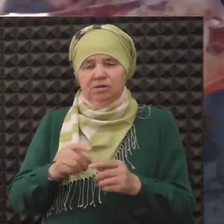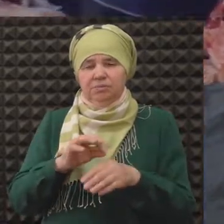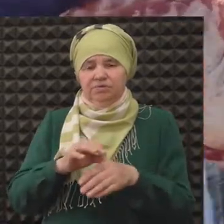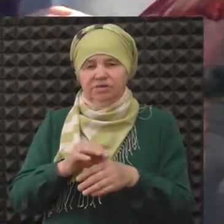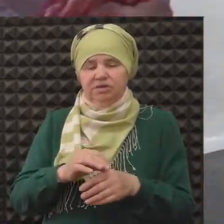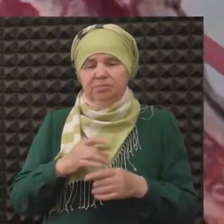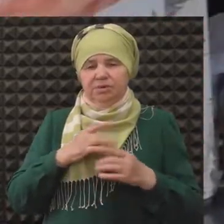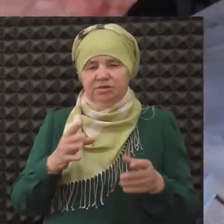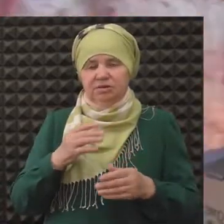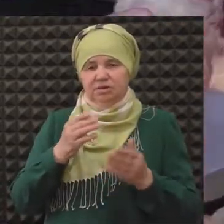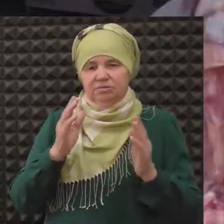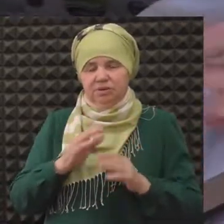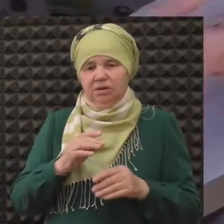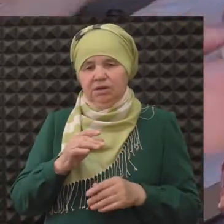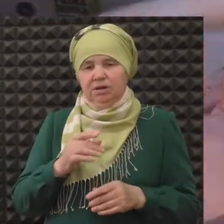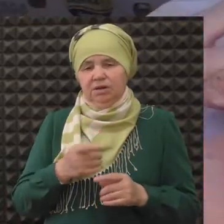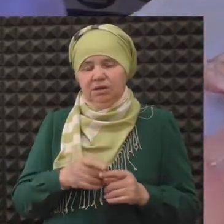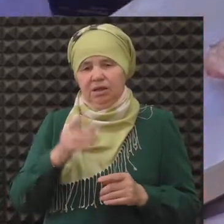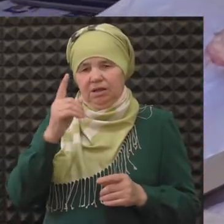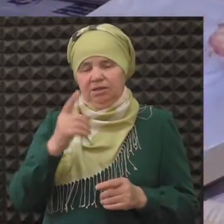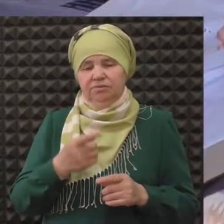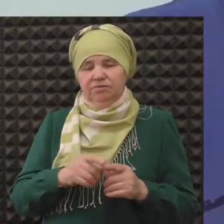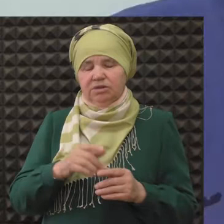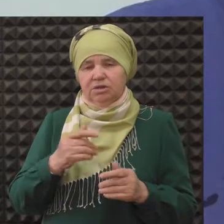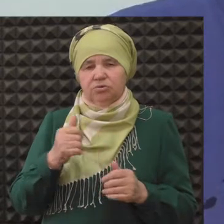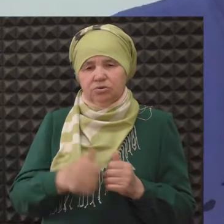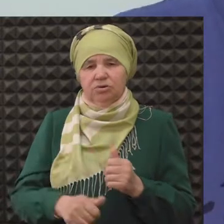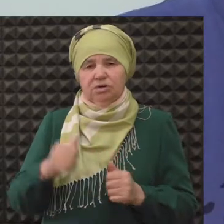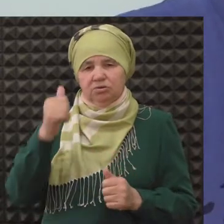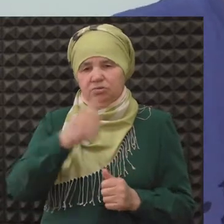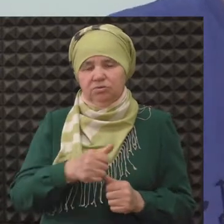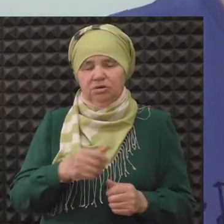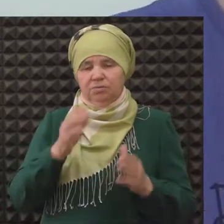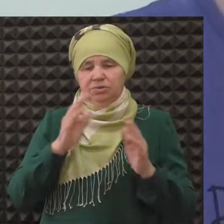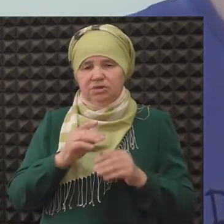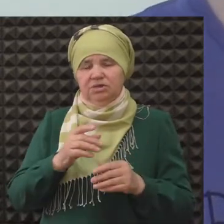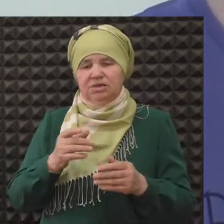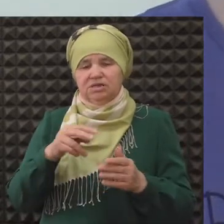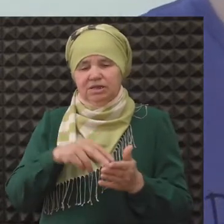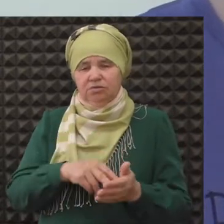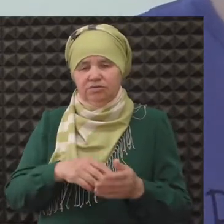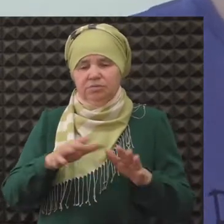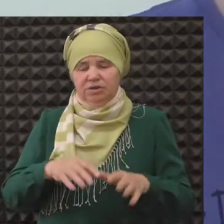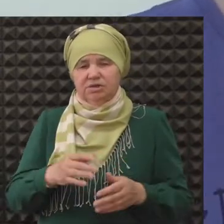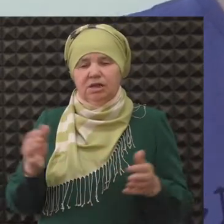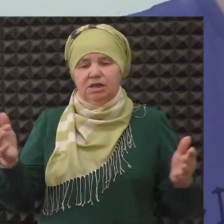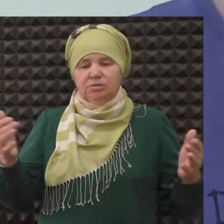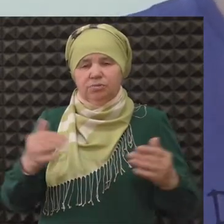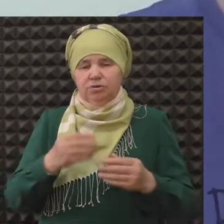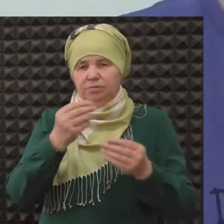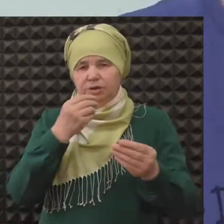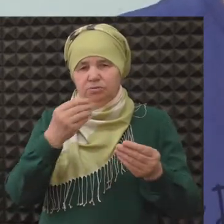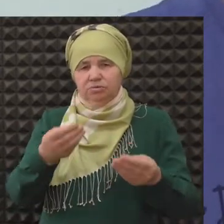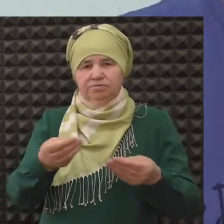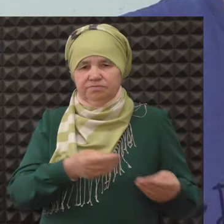ифтаров и празднования ураза байрам. Хвала Всевышнему Аллаху, вот уже который год мечеть Ердам становится местом сбора